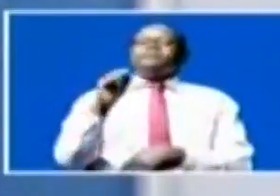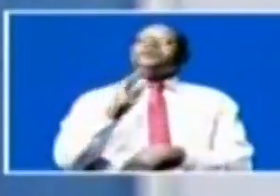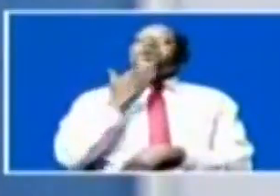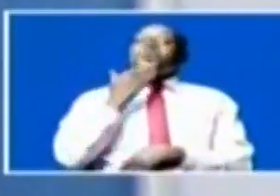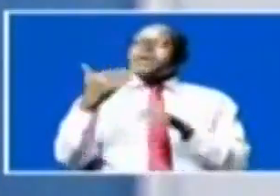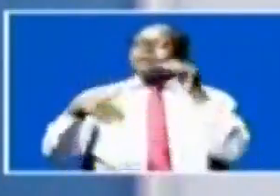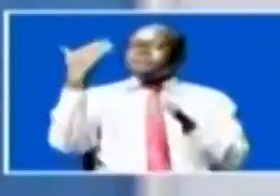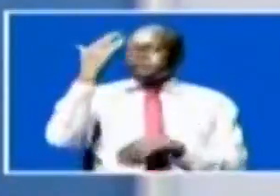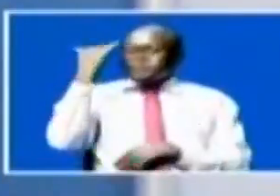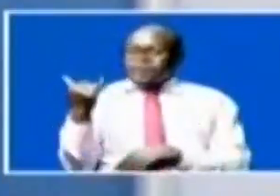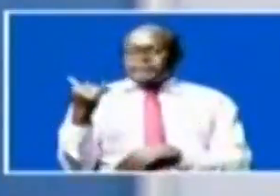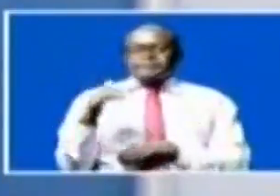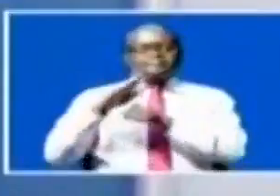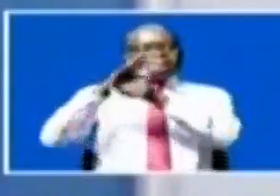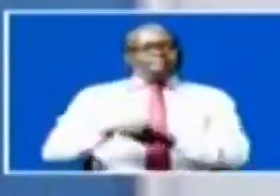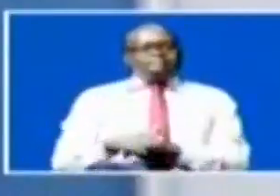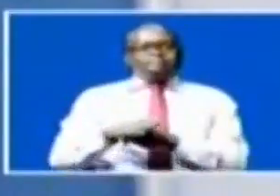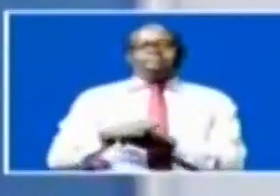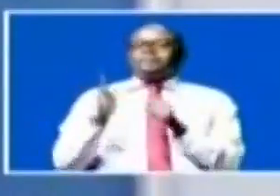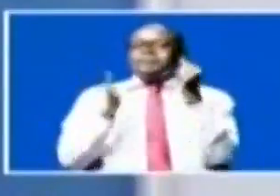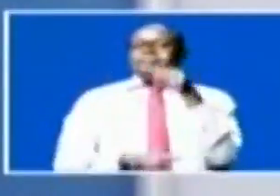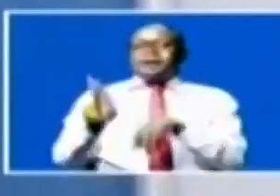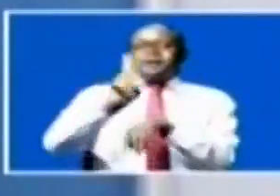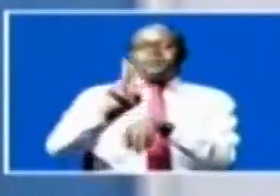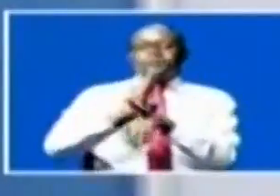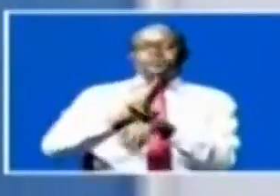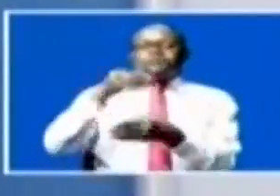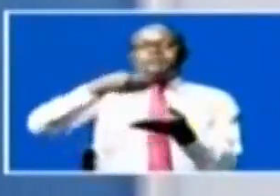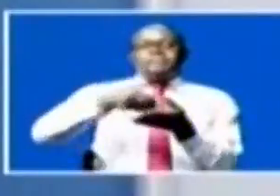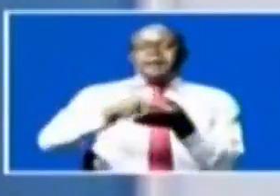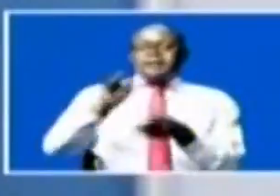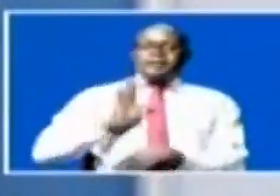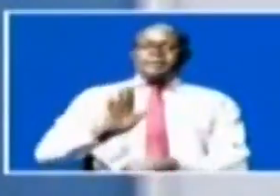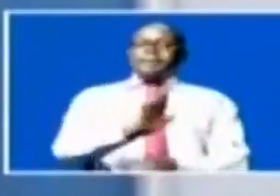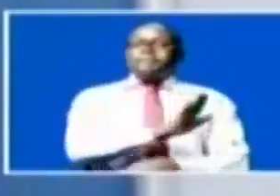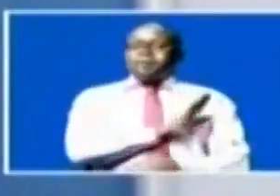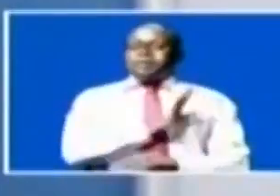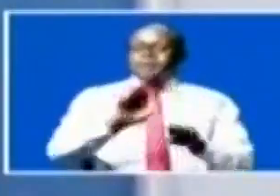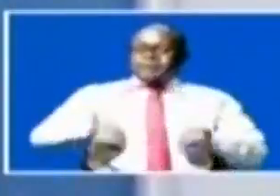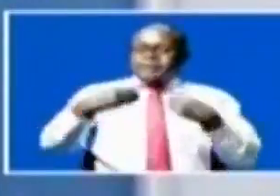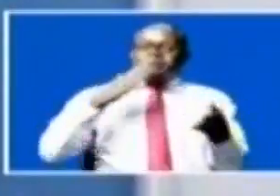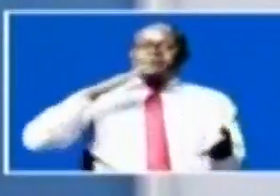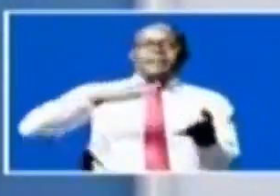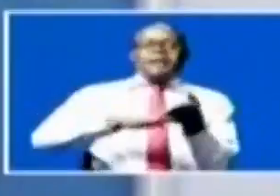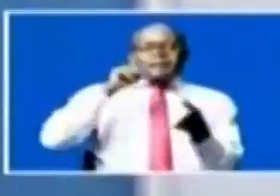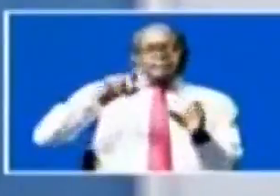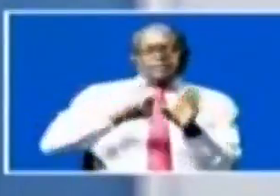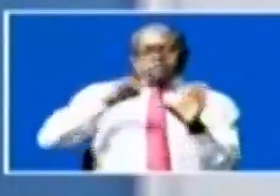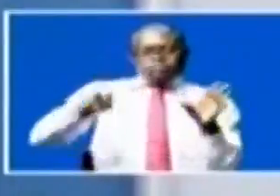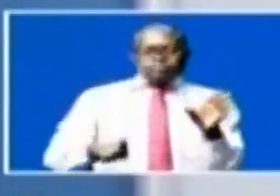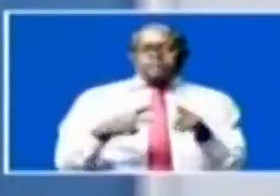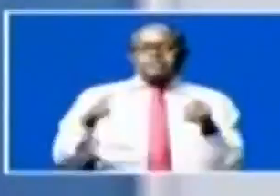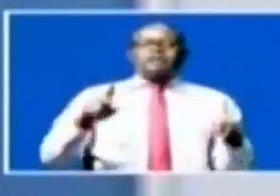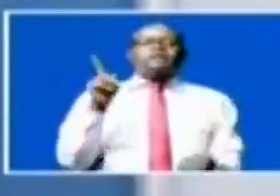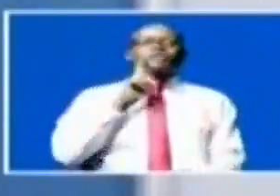kwa madai ya ubatirifu wa fedha. Bodi ya kusimamia chuo kikuu hicho ikimpa barua ya kuondoka mamlakani kuanzia